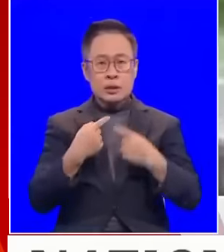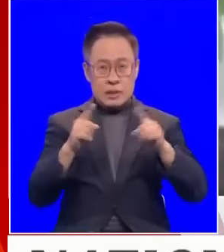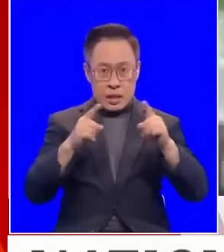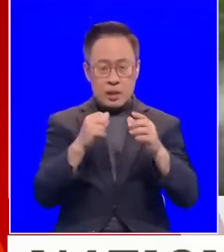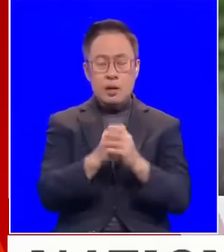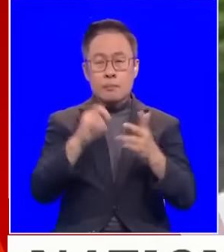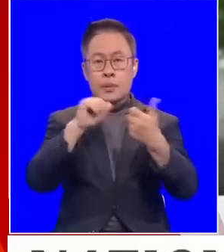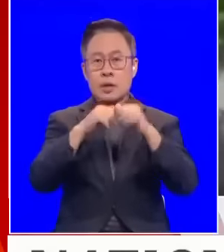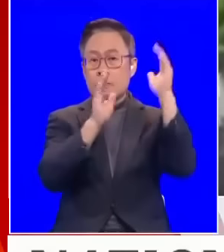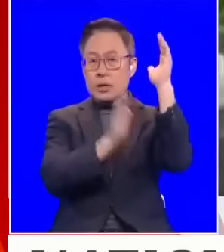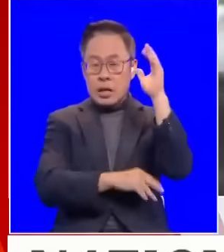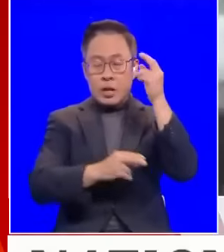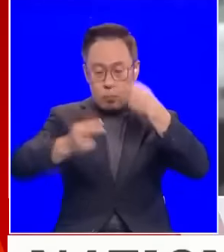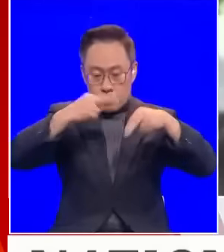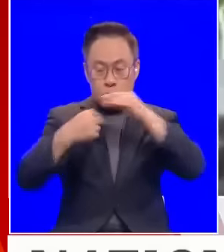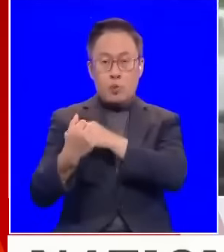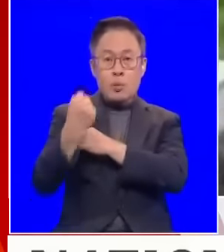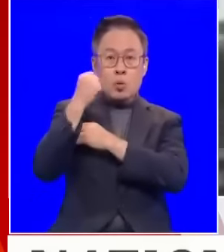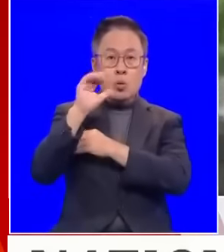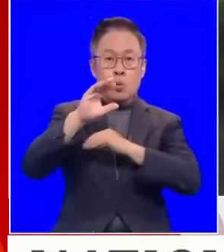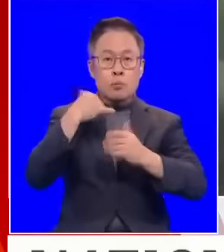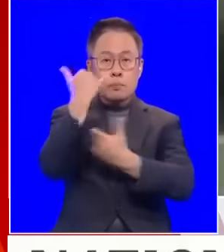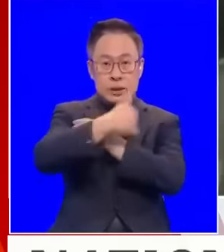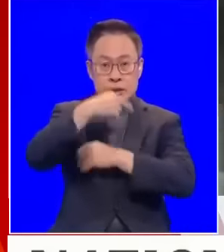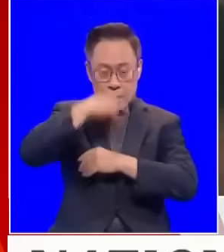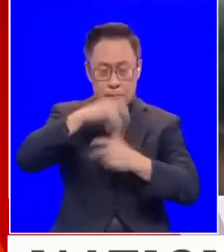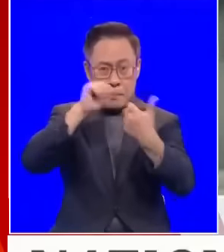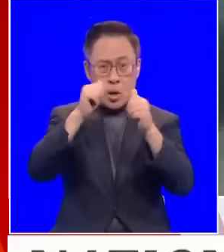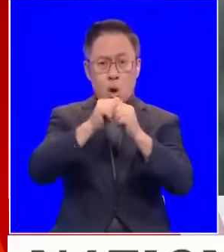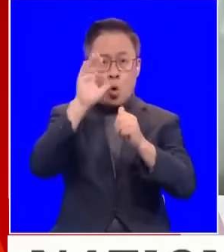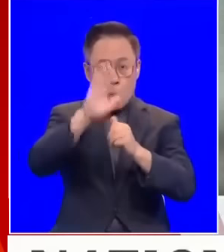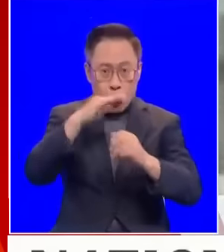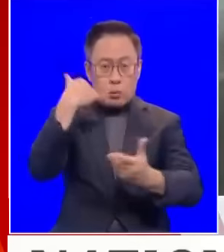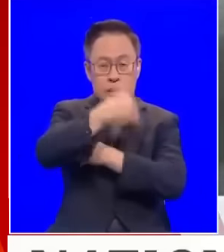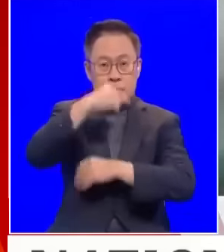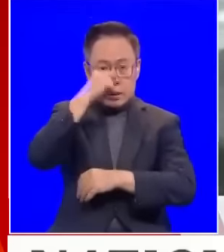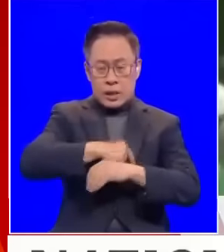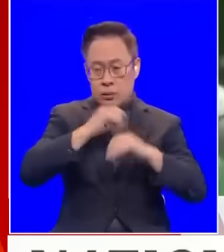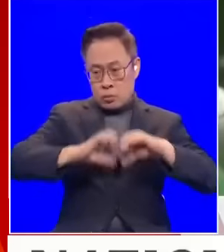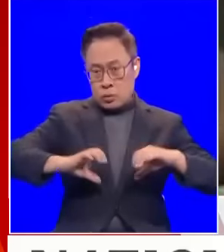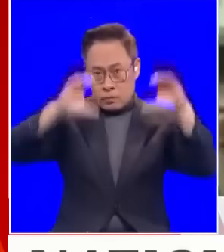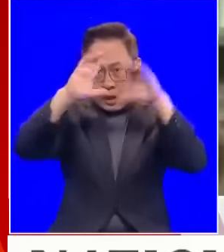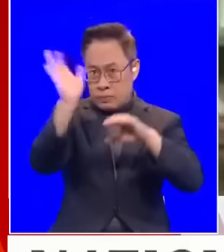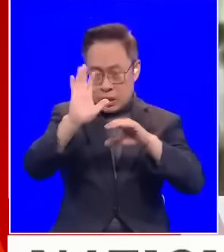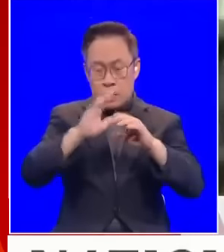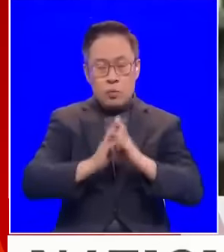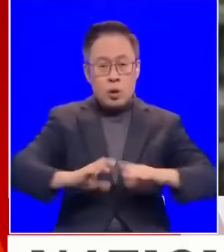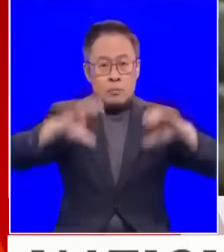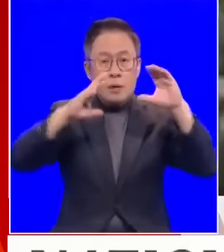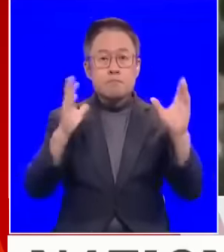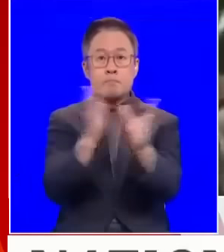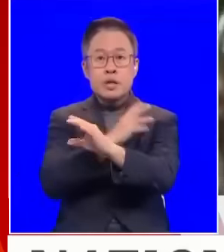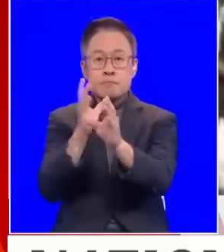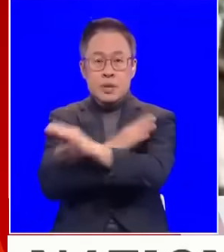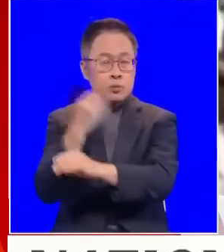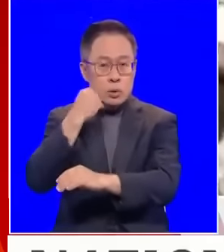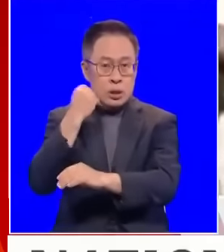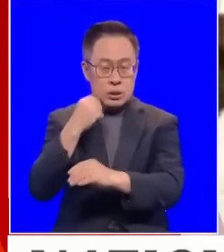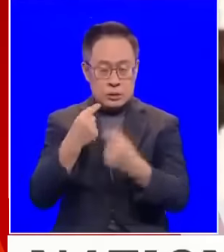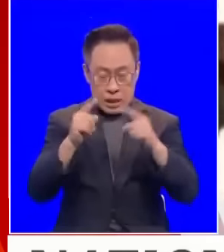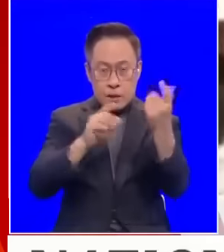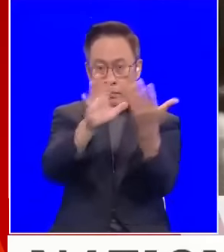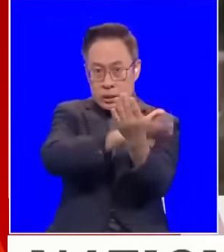ไรเลยขณะที่พันตำรวจเอกทวีสอดส่องรัฐมนตรีว่าการกระทรวงยุติธรรมมองว่าขณะนี้เหลือเวลาอีกเพียง3วันฝ่าย